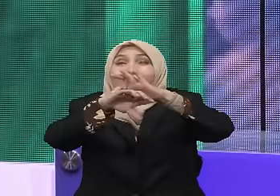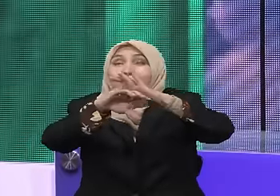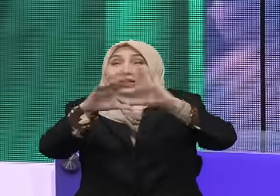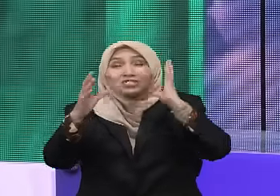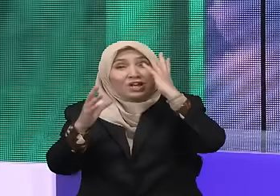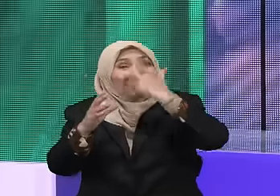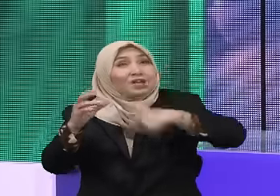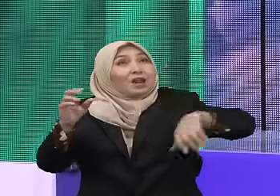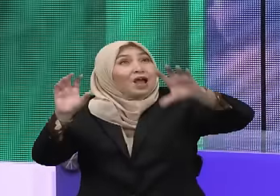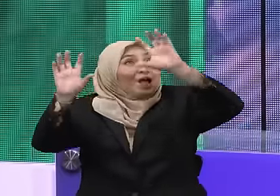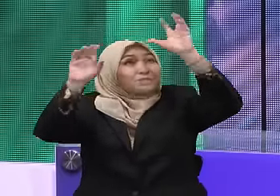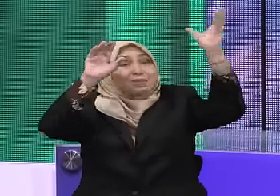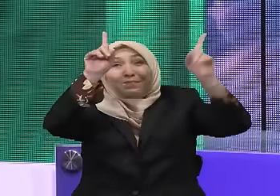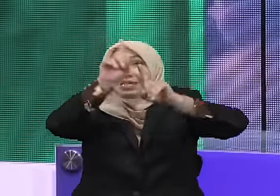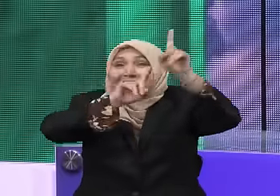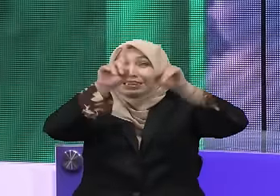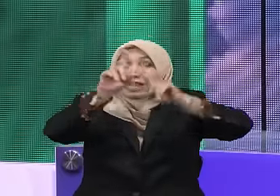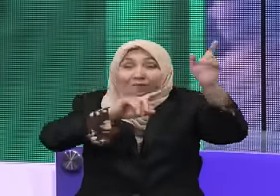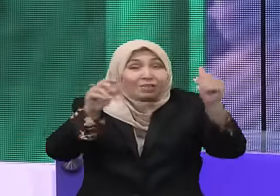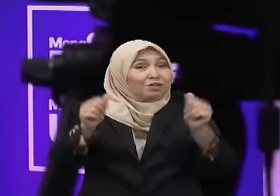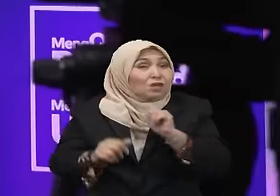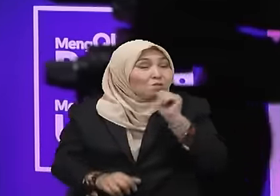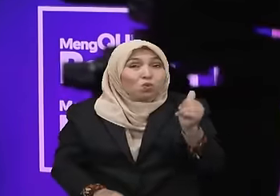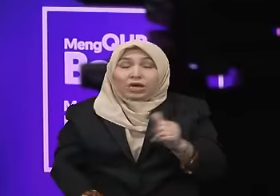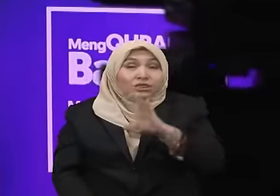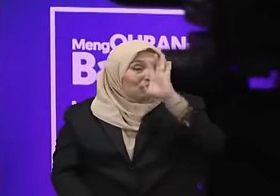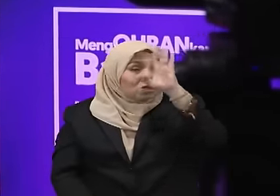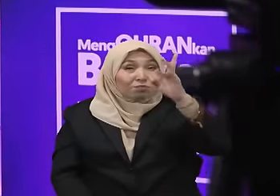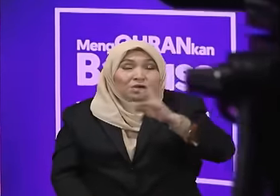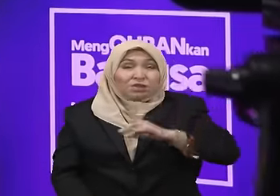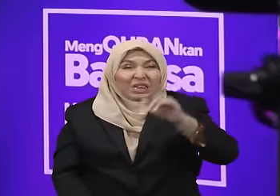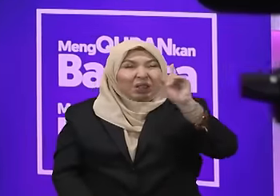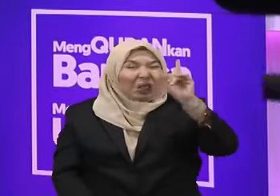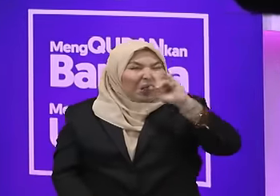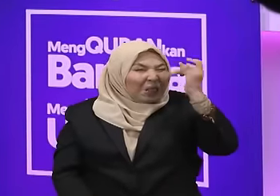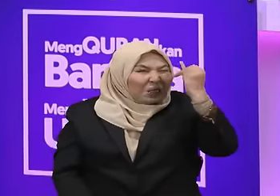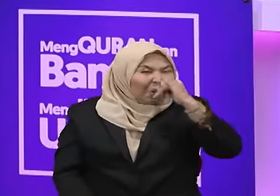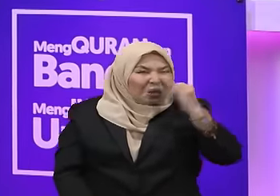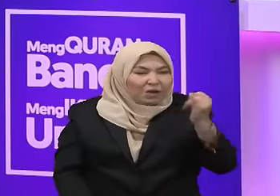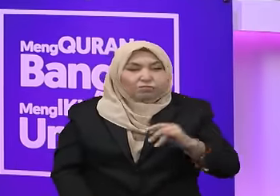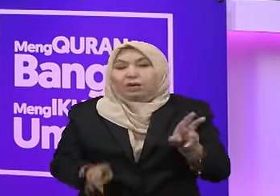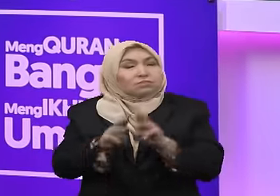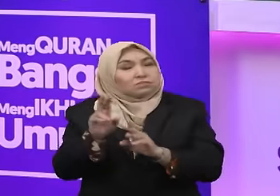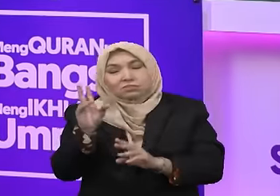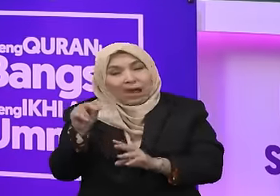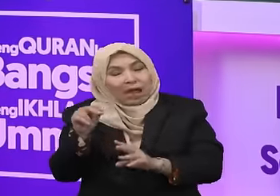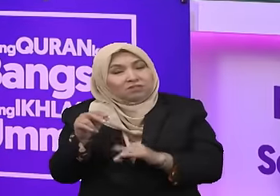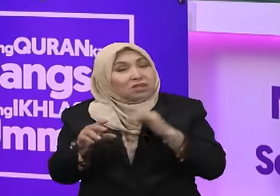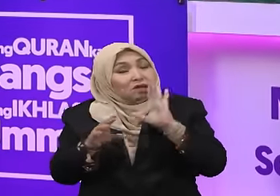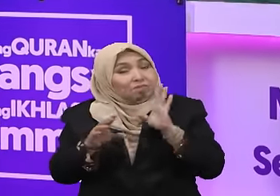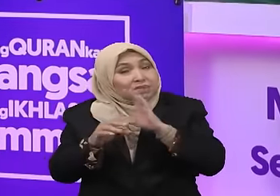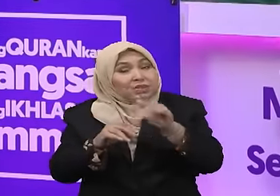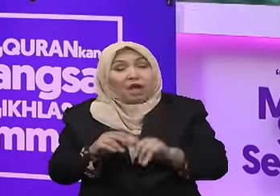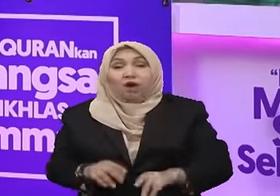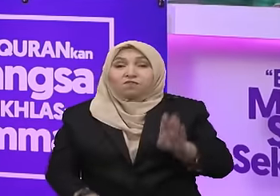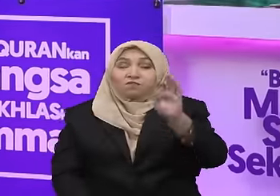Awan dengan langit, bintang sebagainya, bukan dicipta cumpang-camping begitu. Jadi bila bercakap tentang fatara ini, ada kaitan dengan